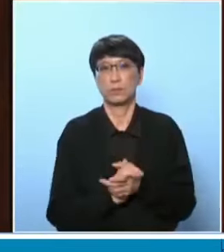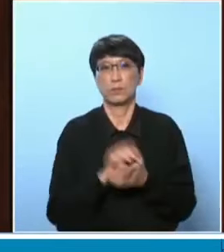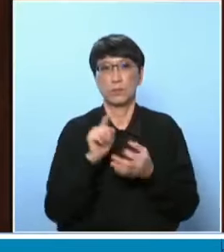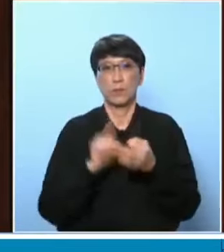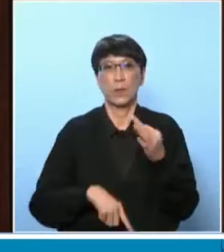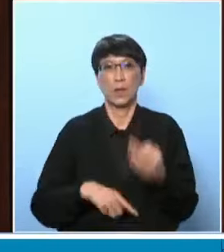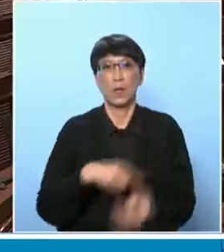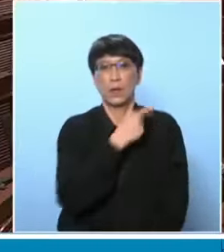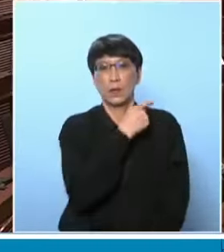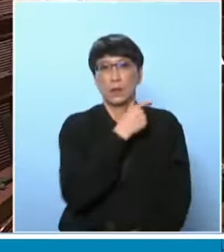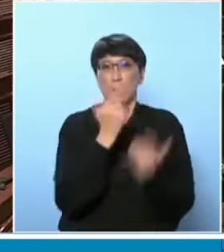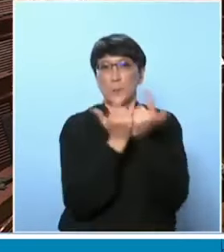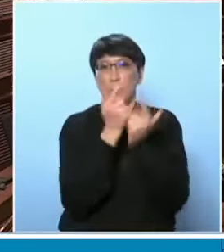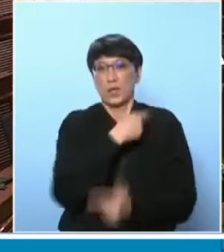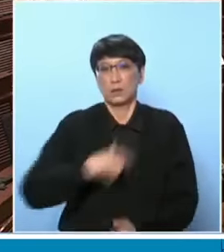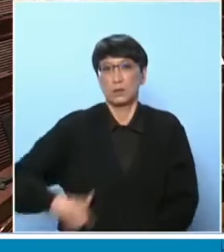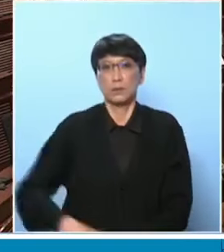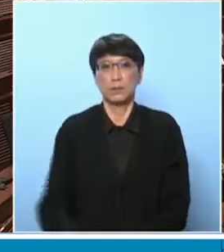員。